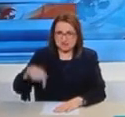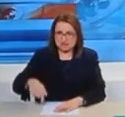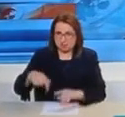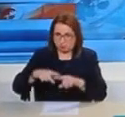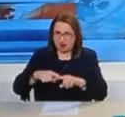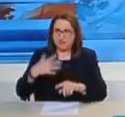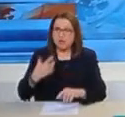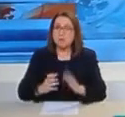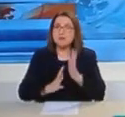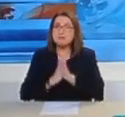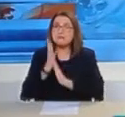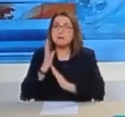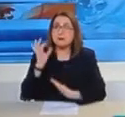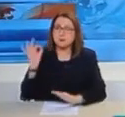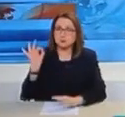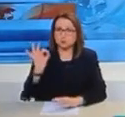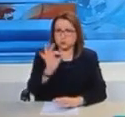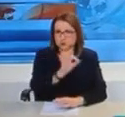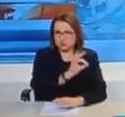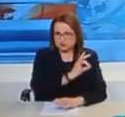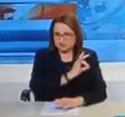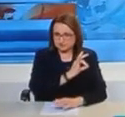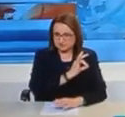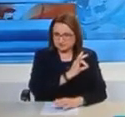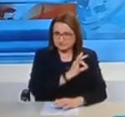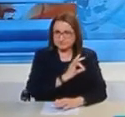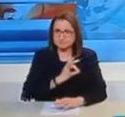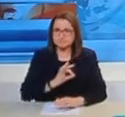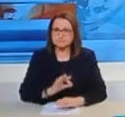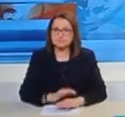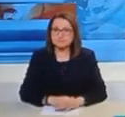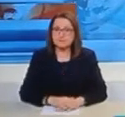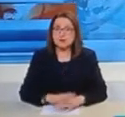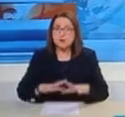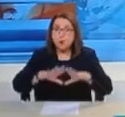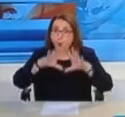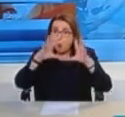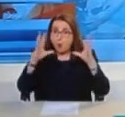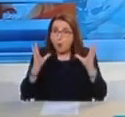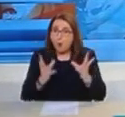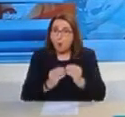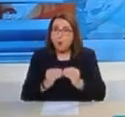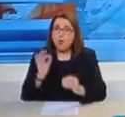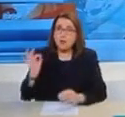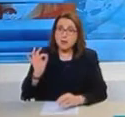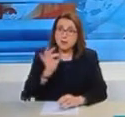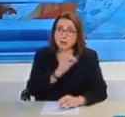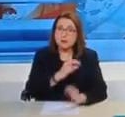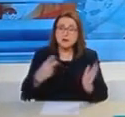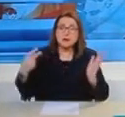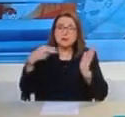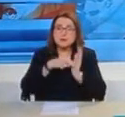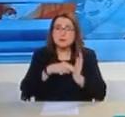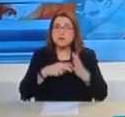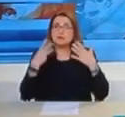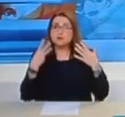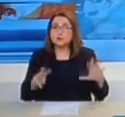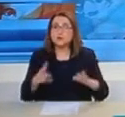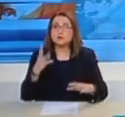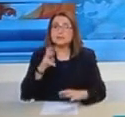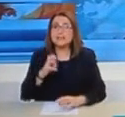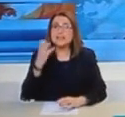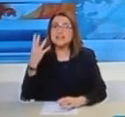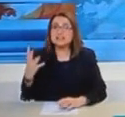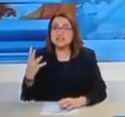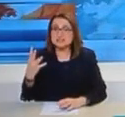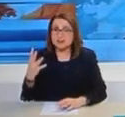νέα κρούσματα του νέου ιού στη χώρα. Ο συνολικός αριθμός των κρούσματων είναι 2.834, εκ των